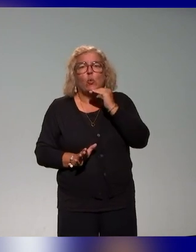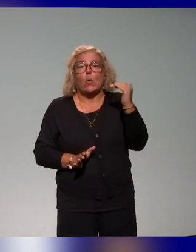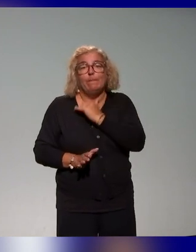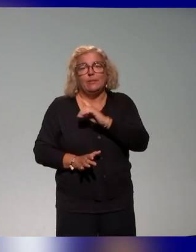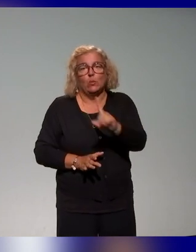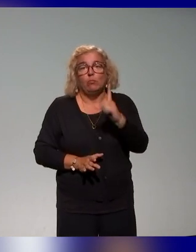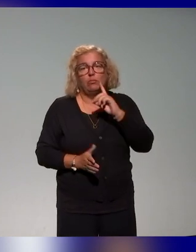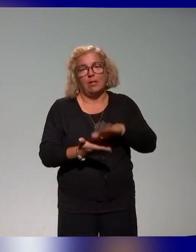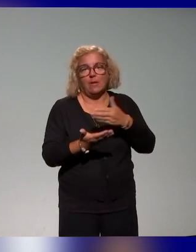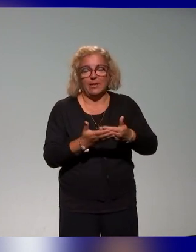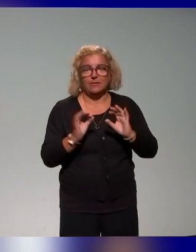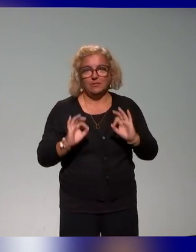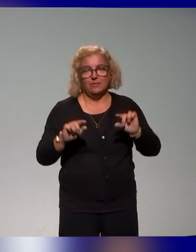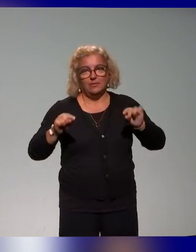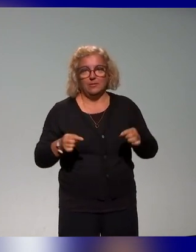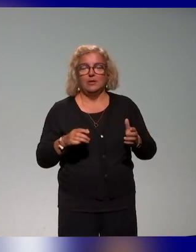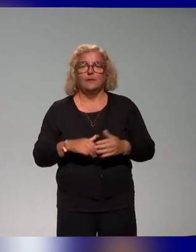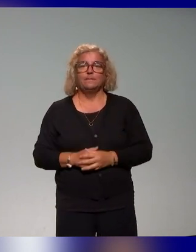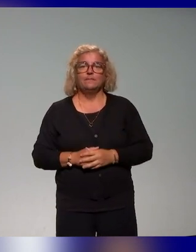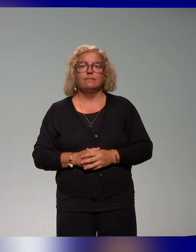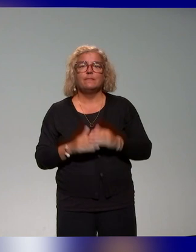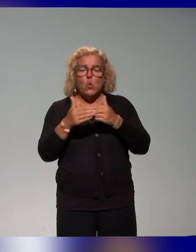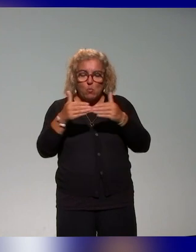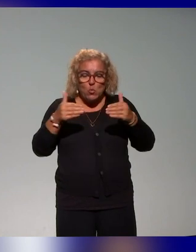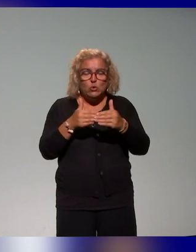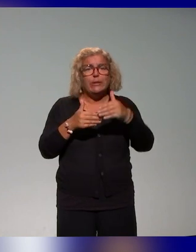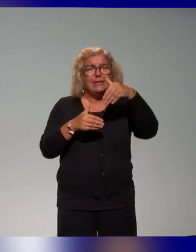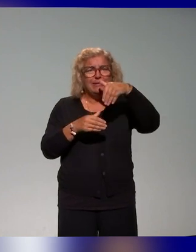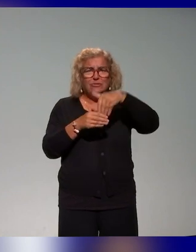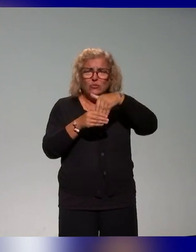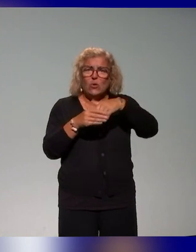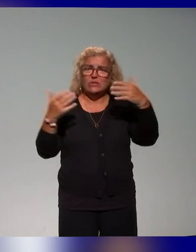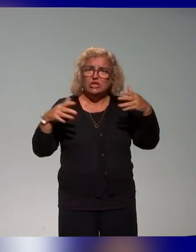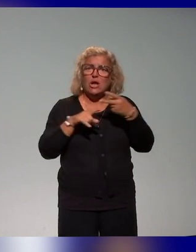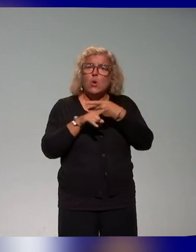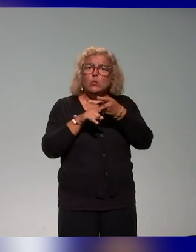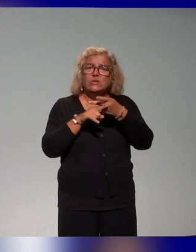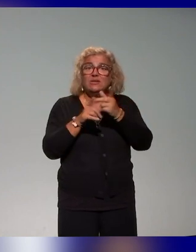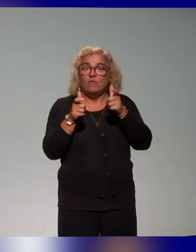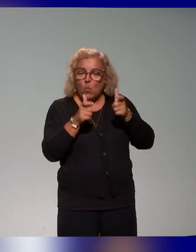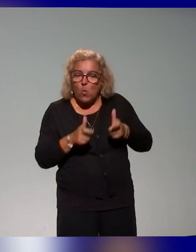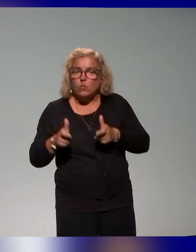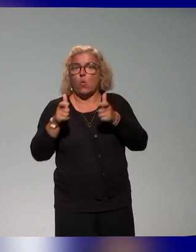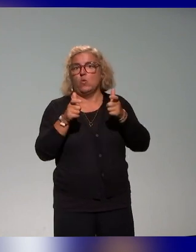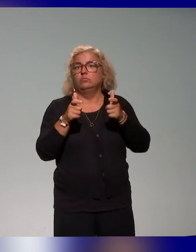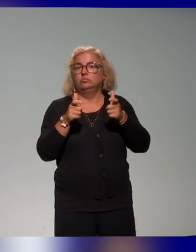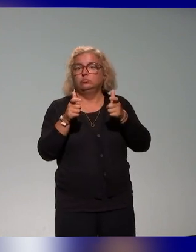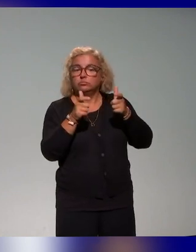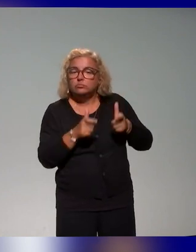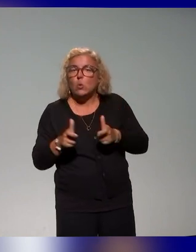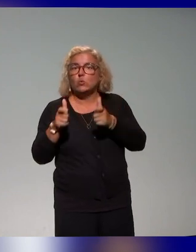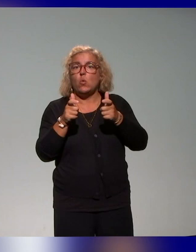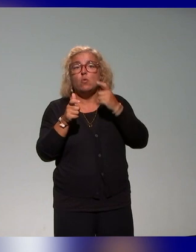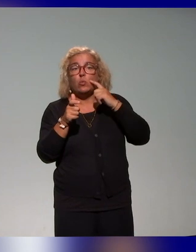interprètes. Donc on a quand même à l'intérieur de Moodle déjà des outils de vérification de bonne forme